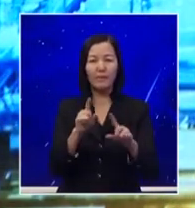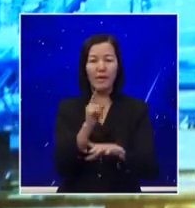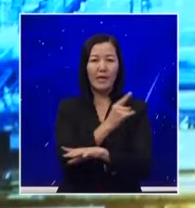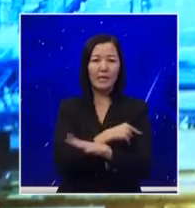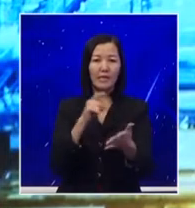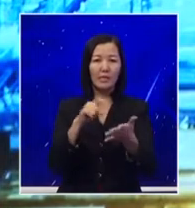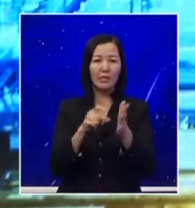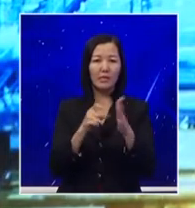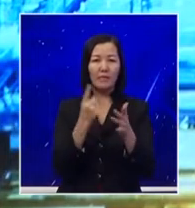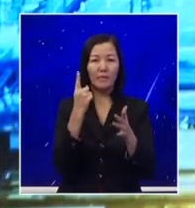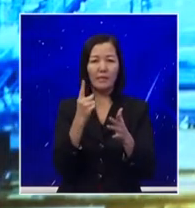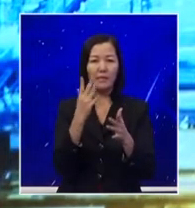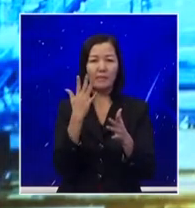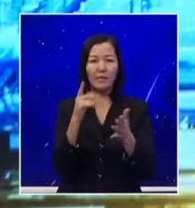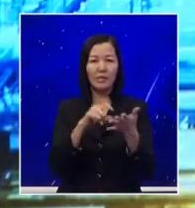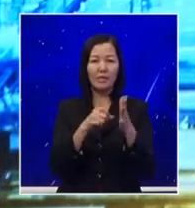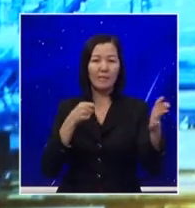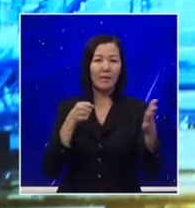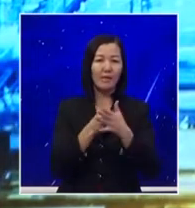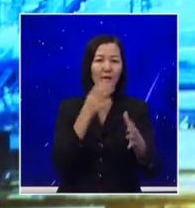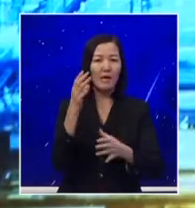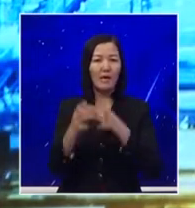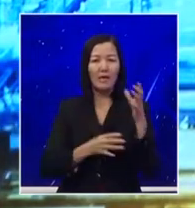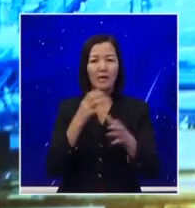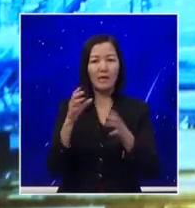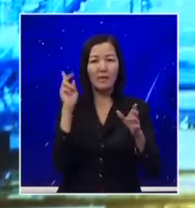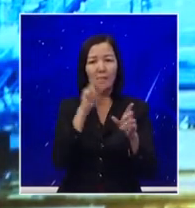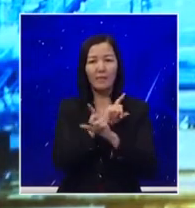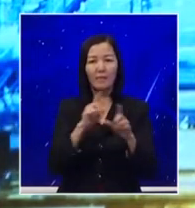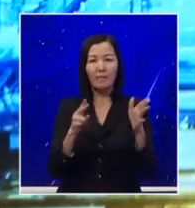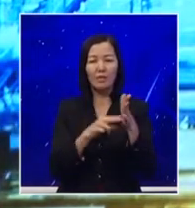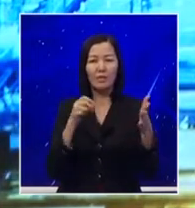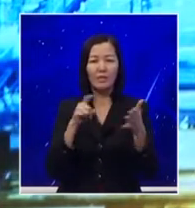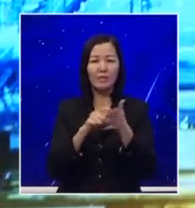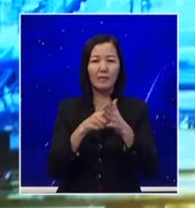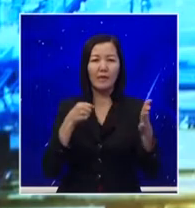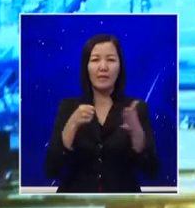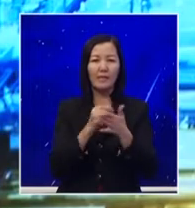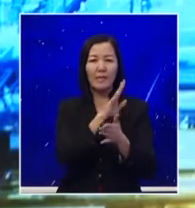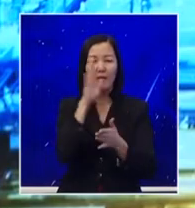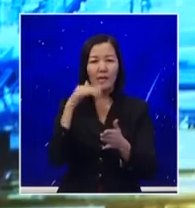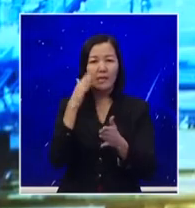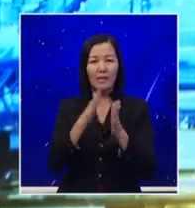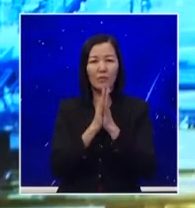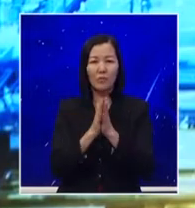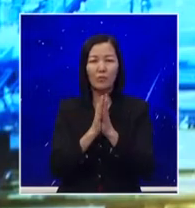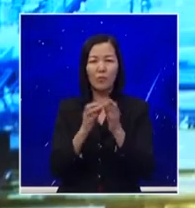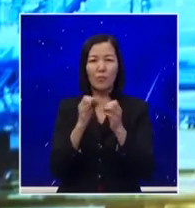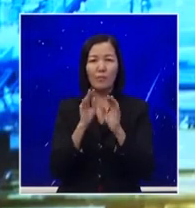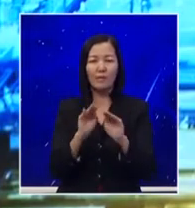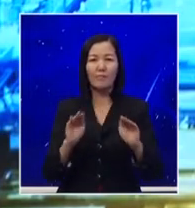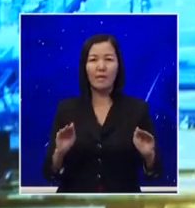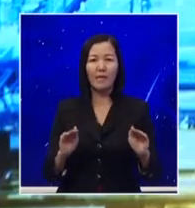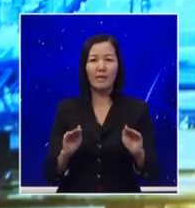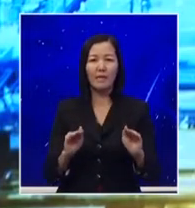кезекші сыныптарда 1-5 сыныпқа дейін. Халықаралық мектептерде 7 сыныпқа дейін ата-аналардың өтініші бойынша 15